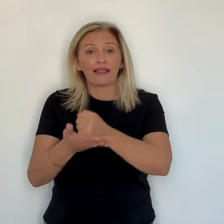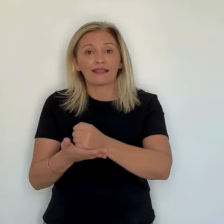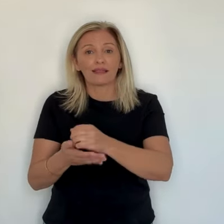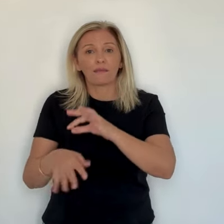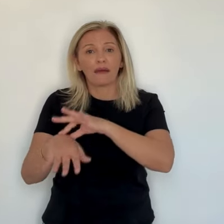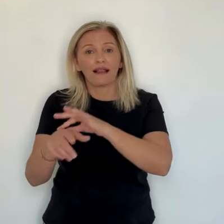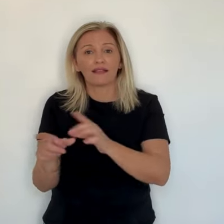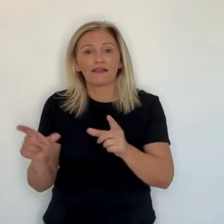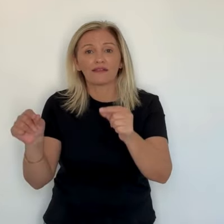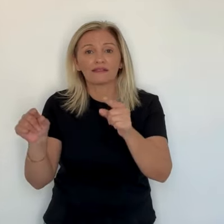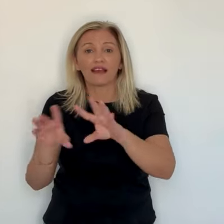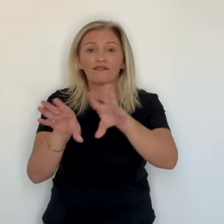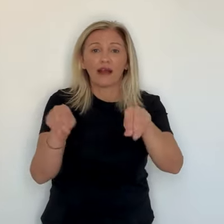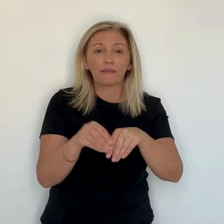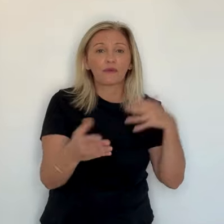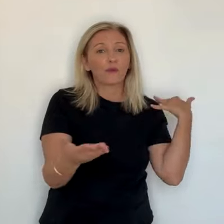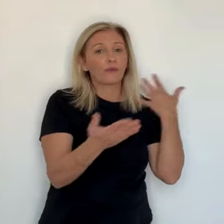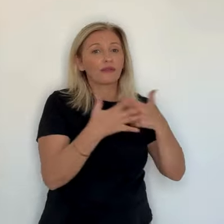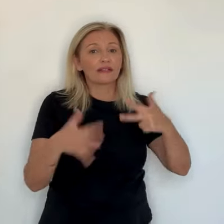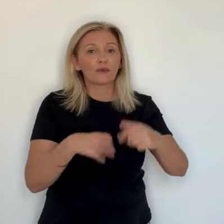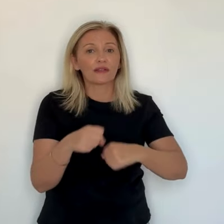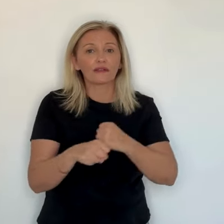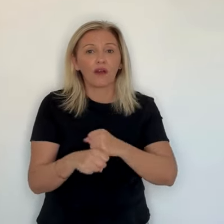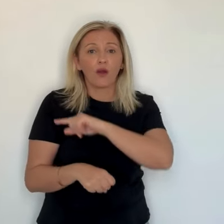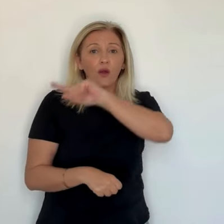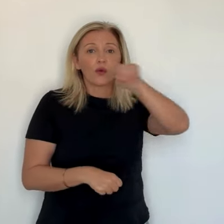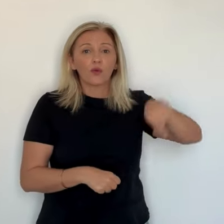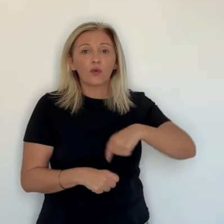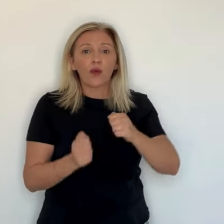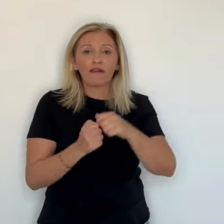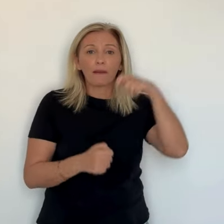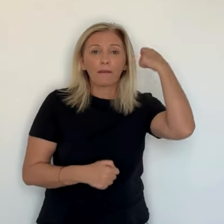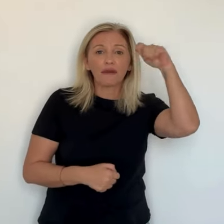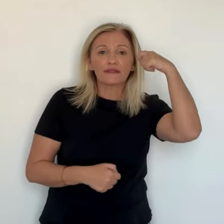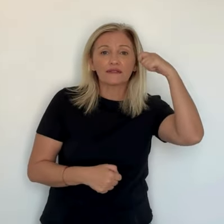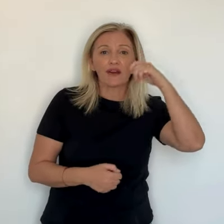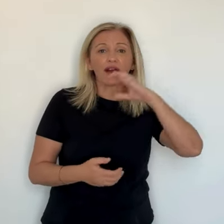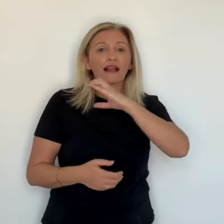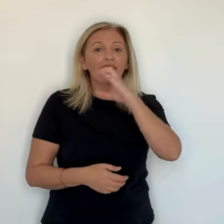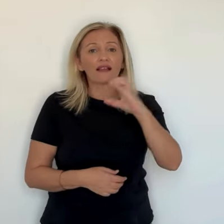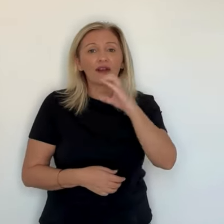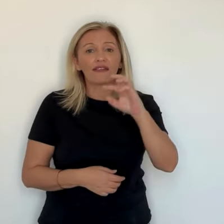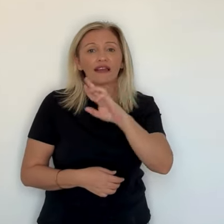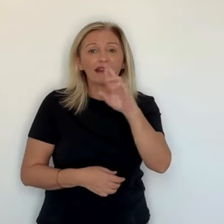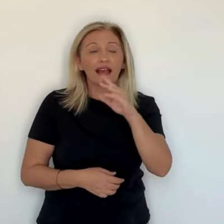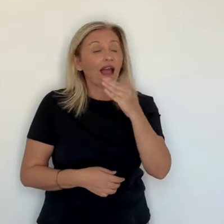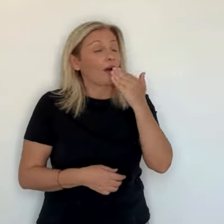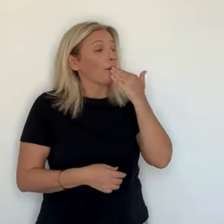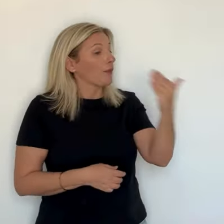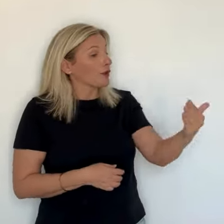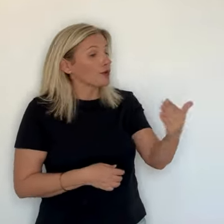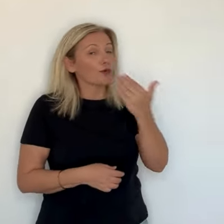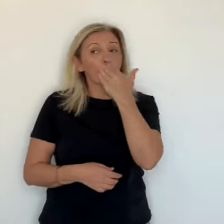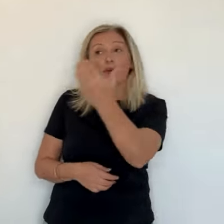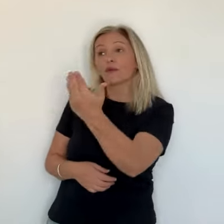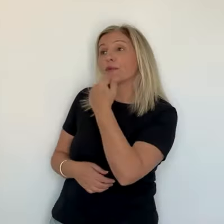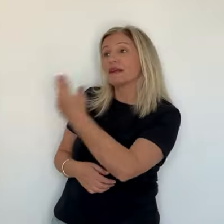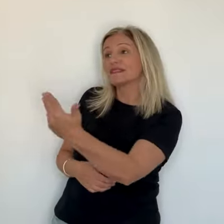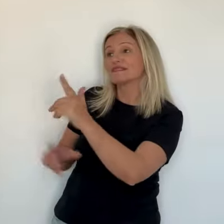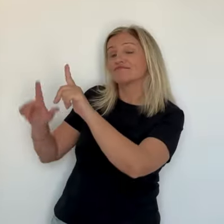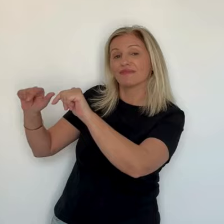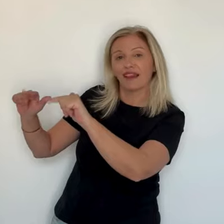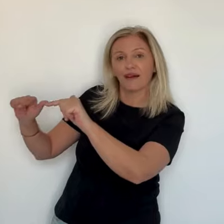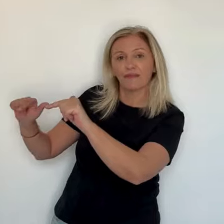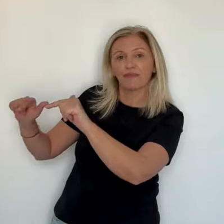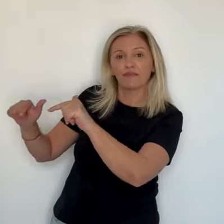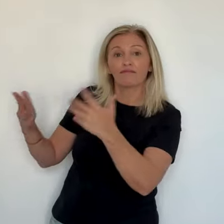du cancer et leurs familles depuis maintenant 18 ans. Nous sommes avec la présidente de l'association, Catherine Riera. Bonjour.